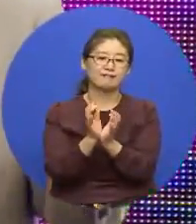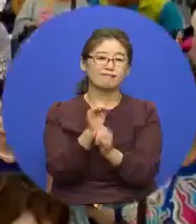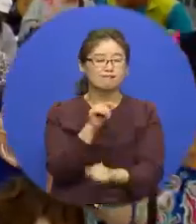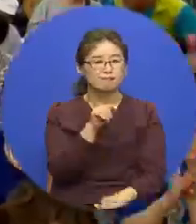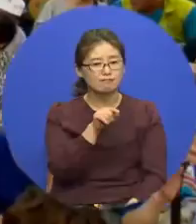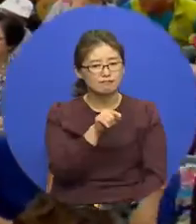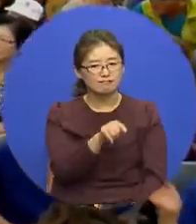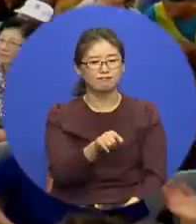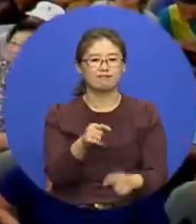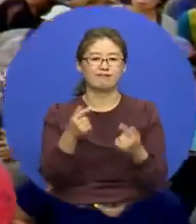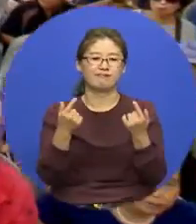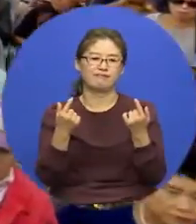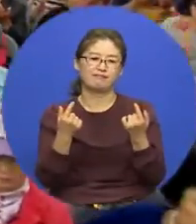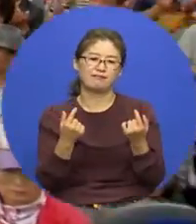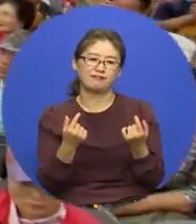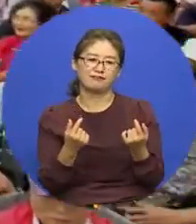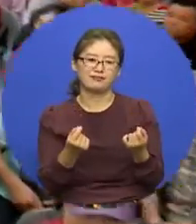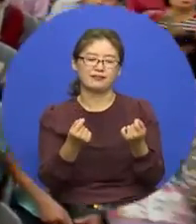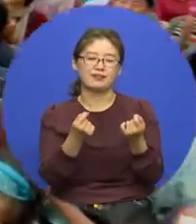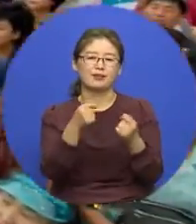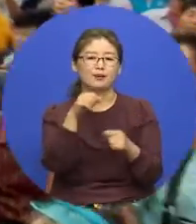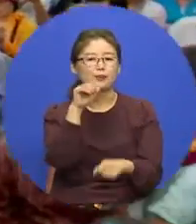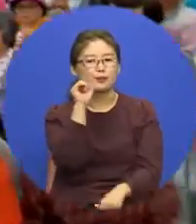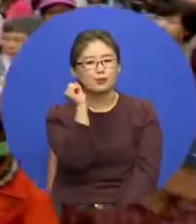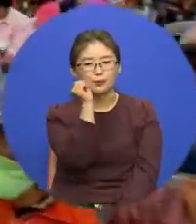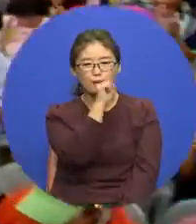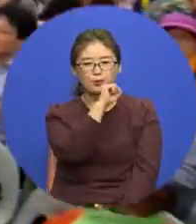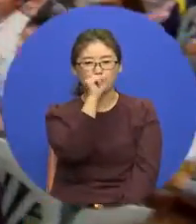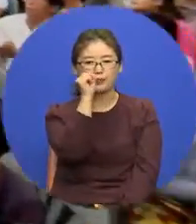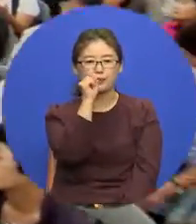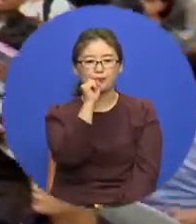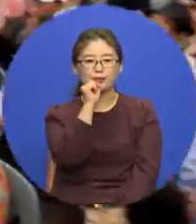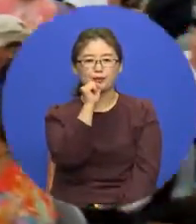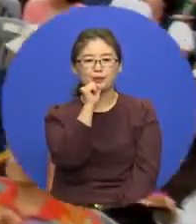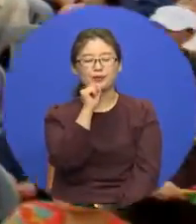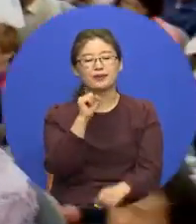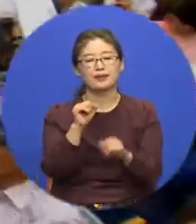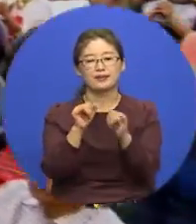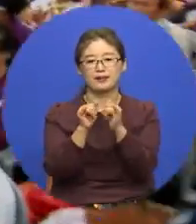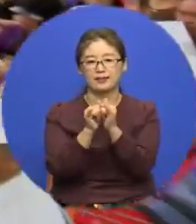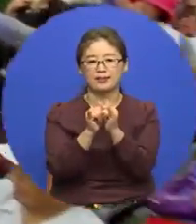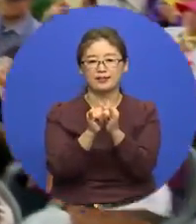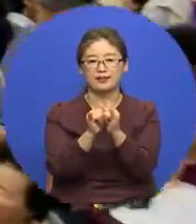그렇게 그렇게 해도 너와